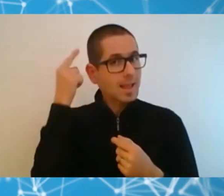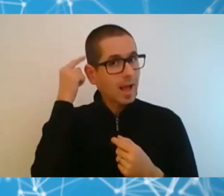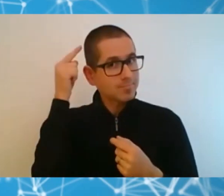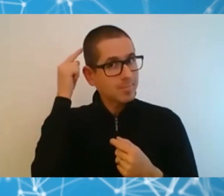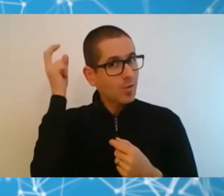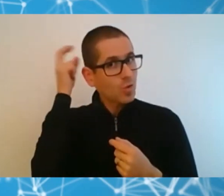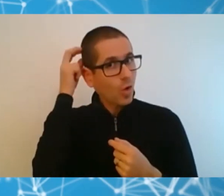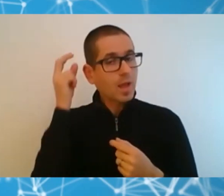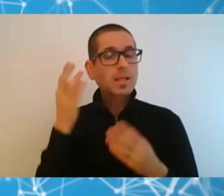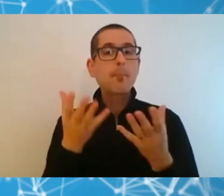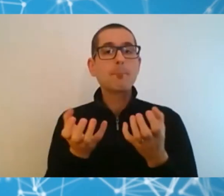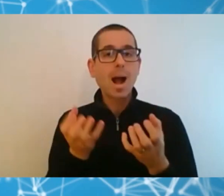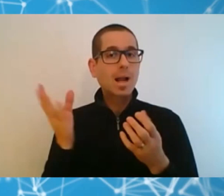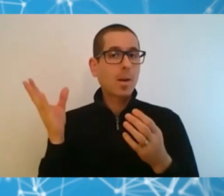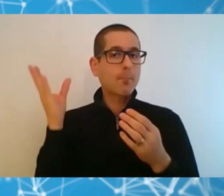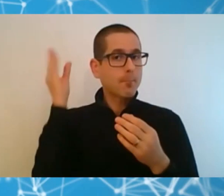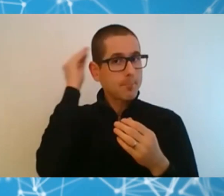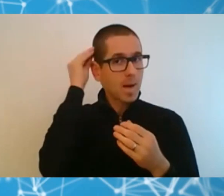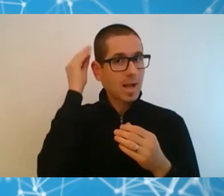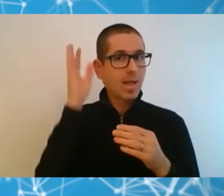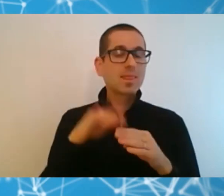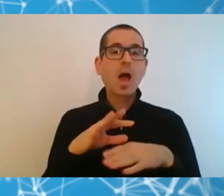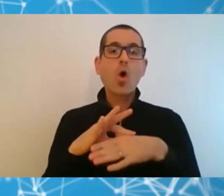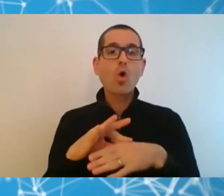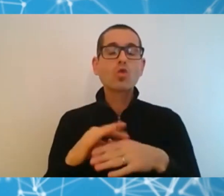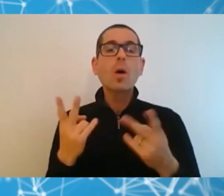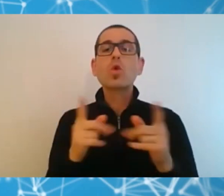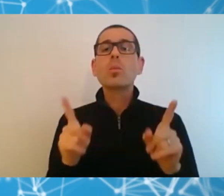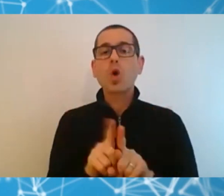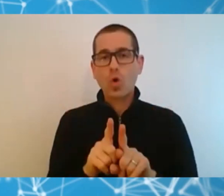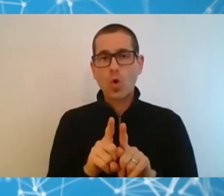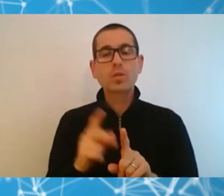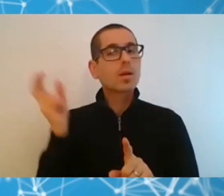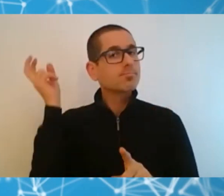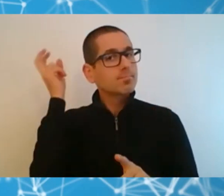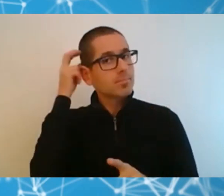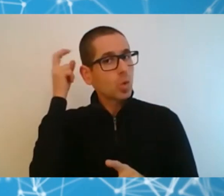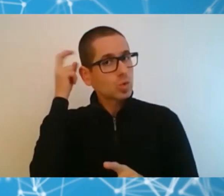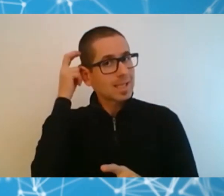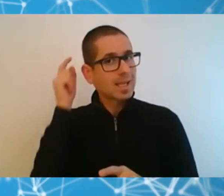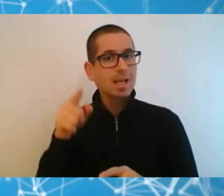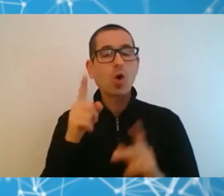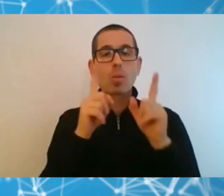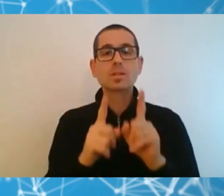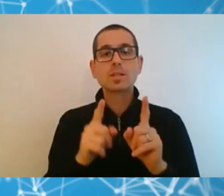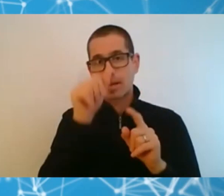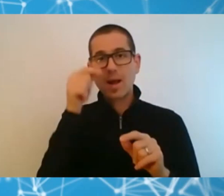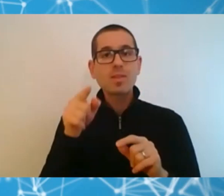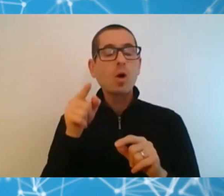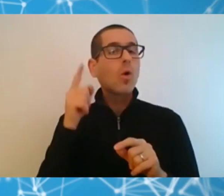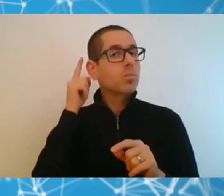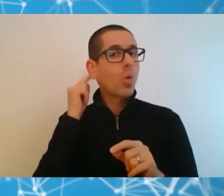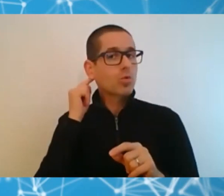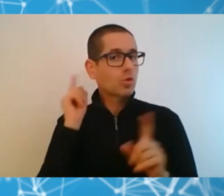pritrdi z magnetom na kožo, podobno kot za kohlearni implant, kjer obstaja tako imenovan off-the-ear procesor, se